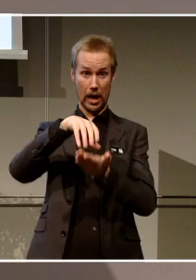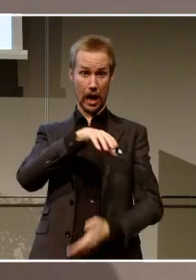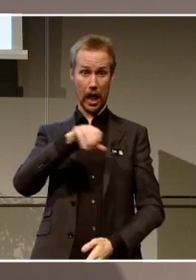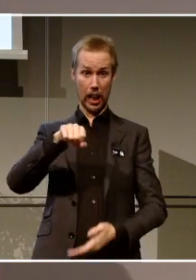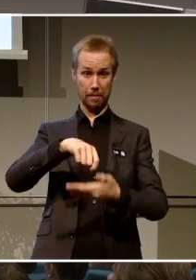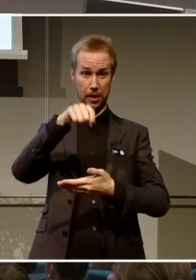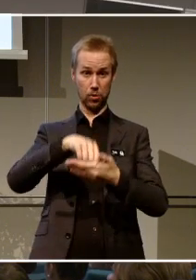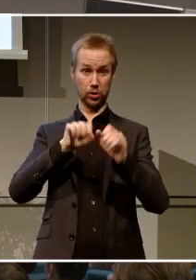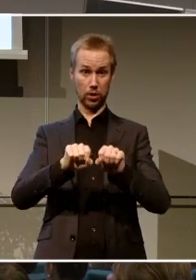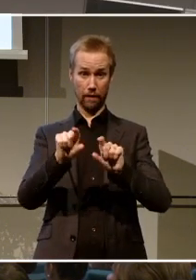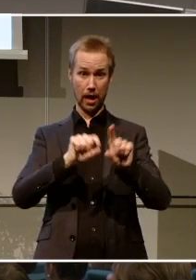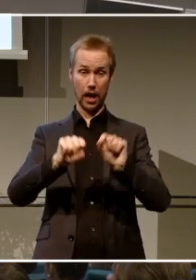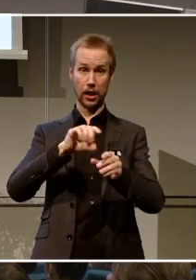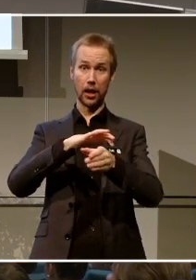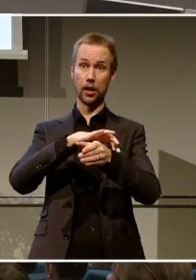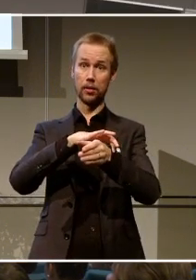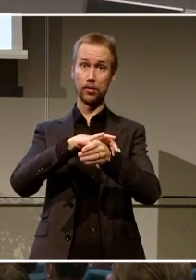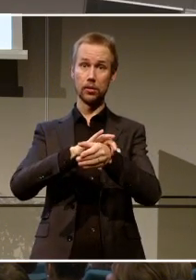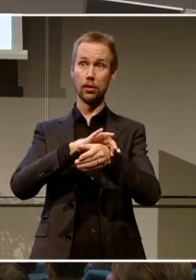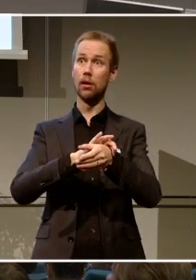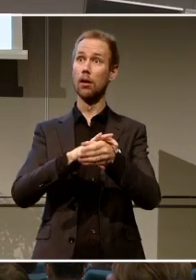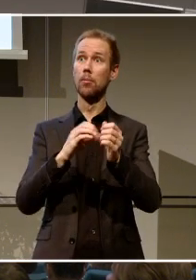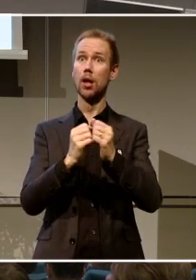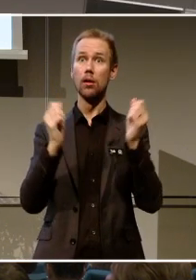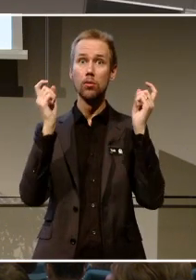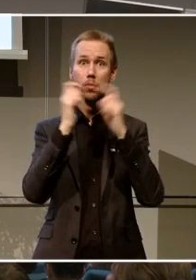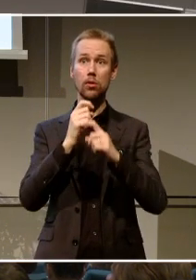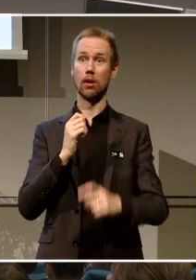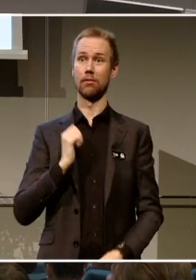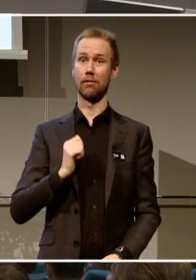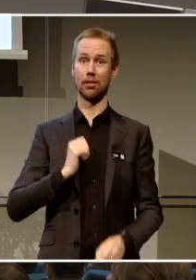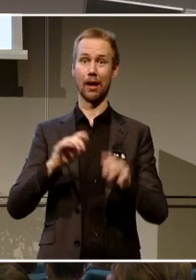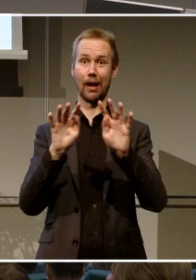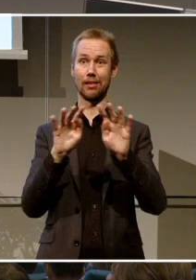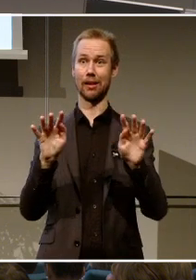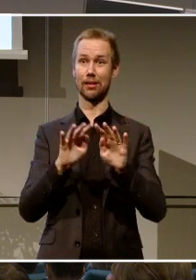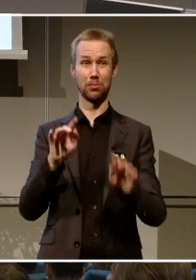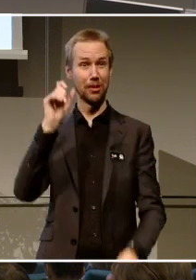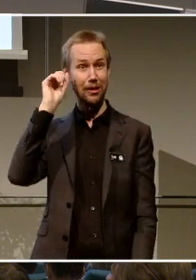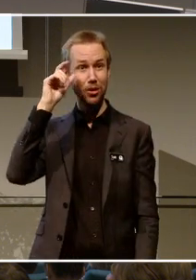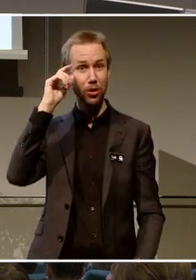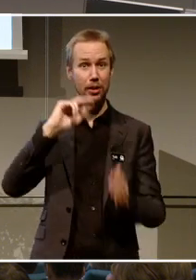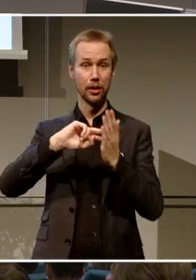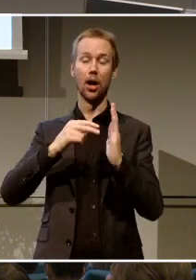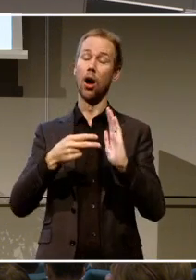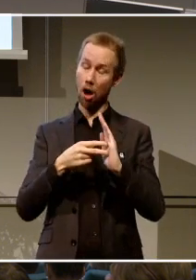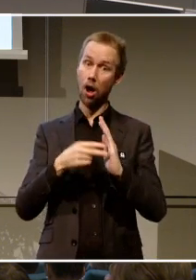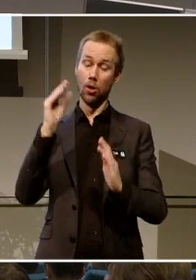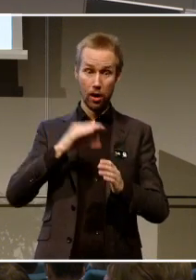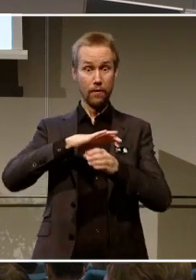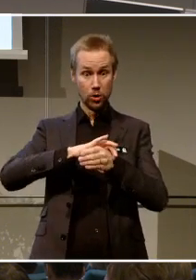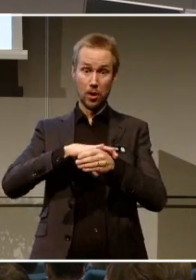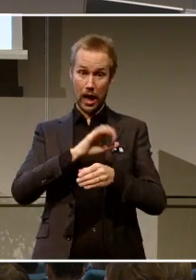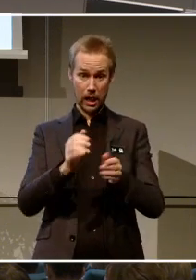förskola utan att vi hade tillgång till digital teknik? För första skulle vi skicka ut broschyrer från alla förskolor man kunde välja